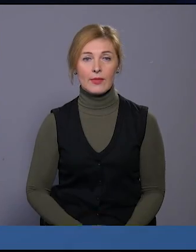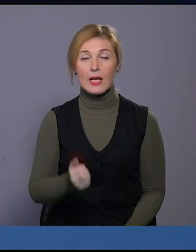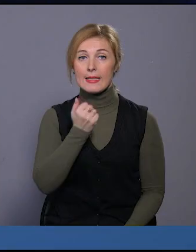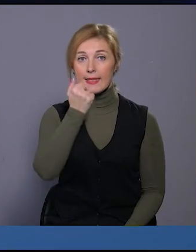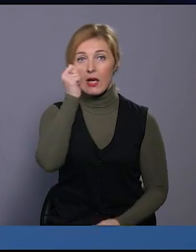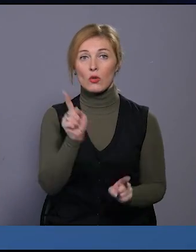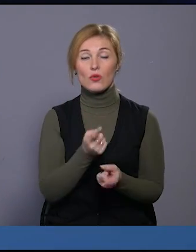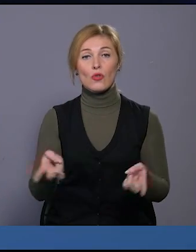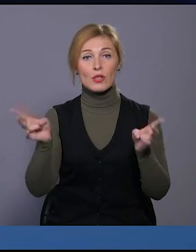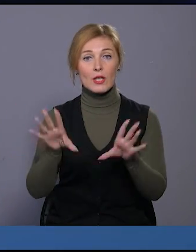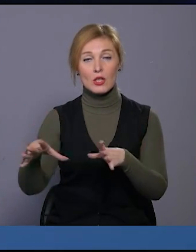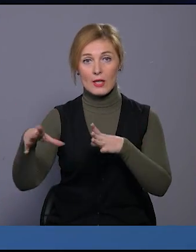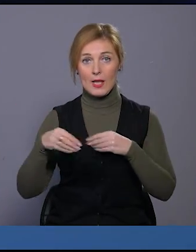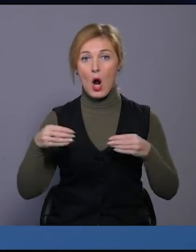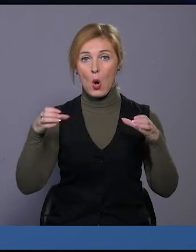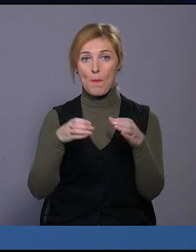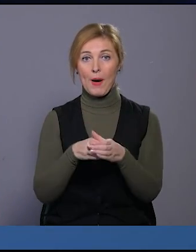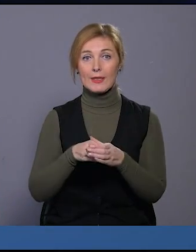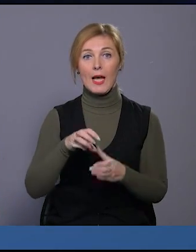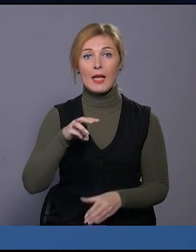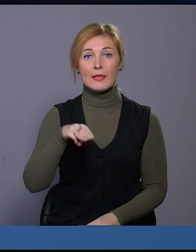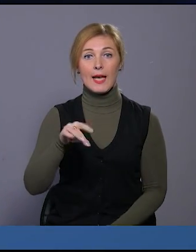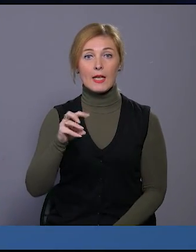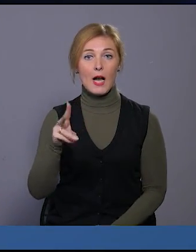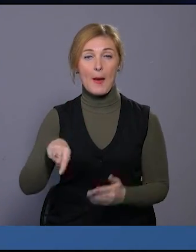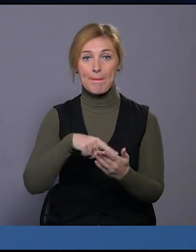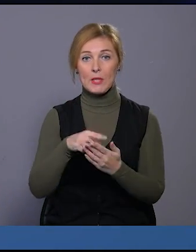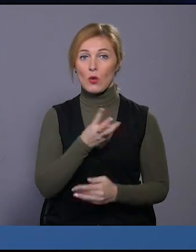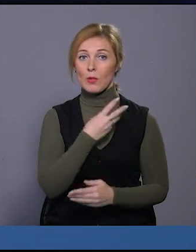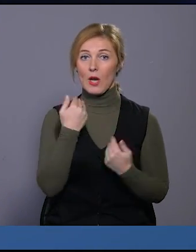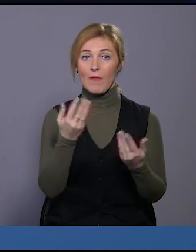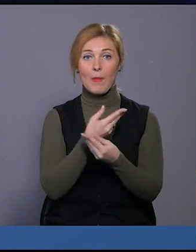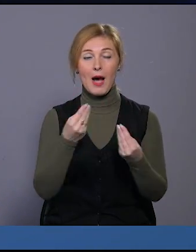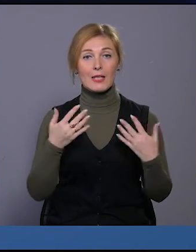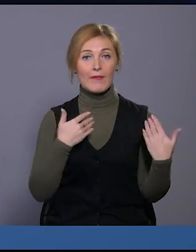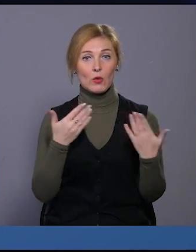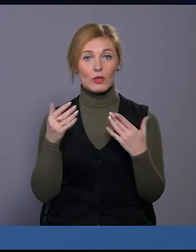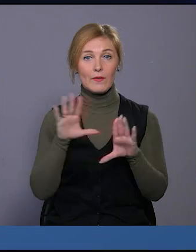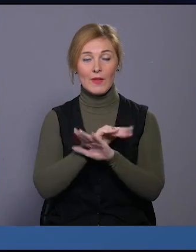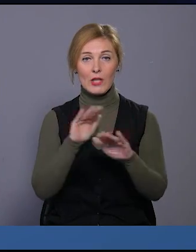Дякуємо, що залишаєтесь з нами. Команда «Терка» місто бажає вам гарних вихідних. На все добре.